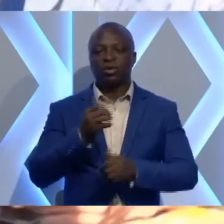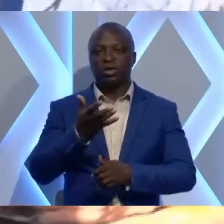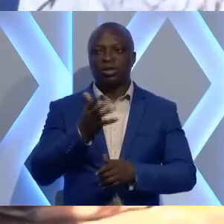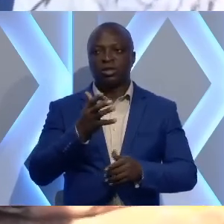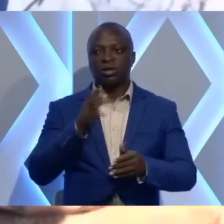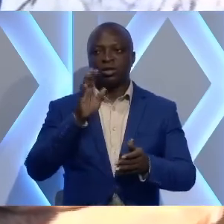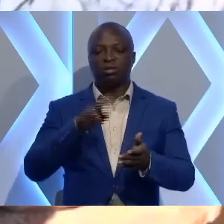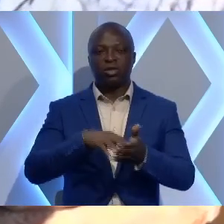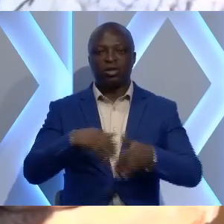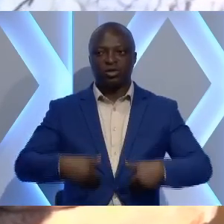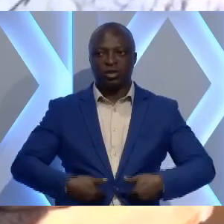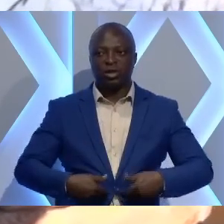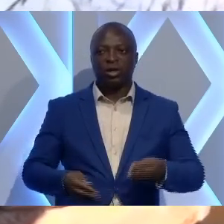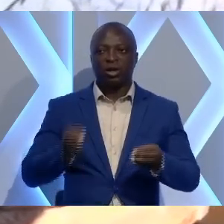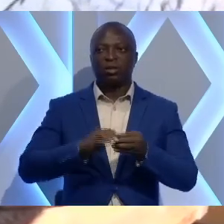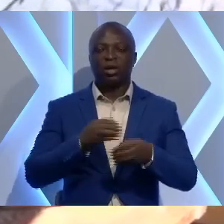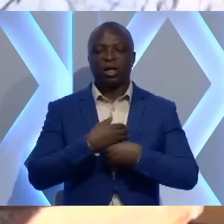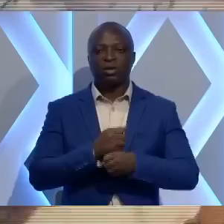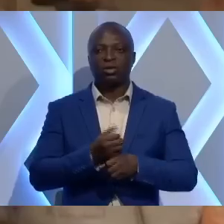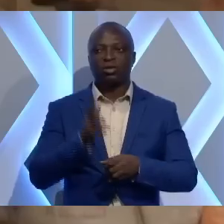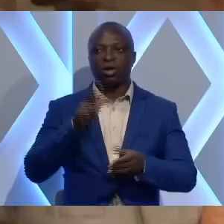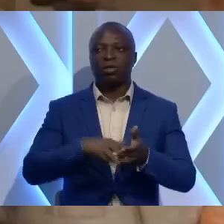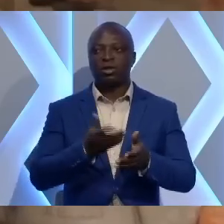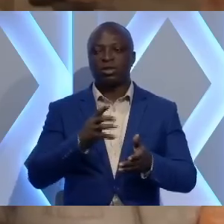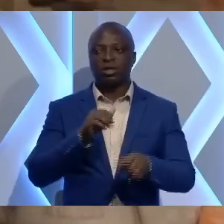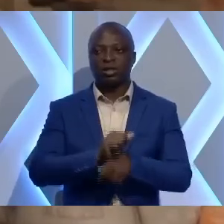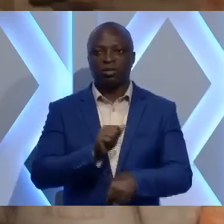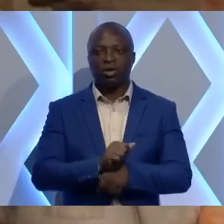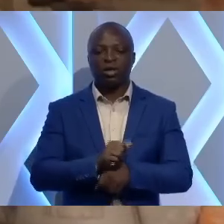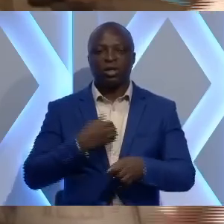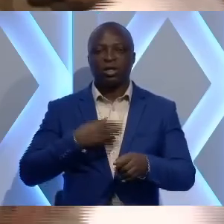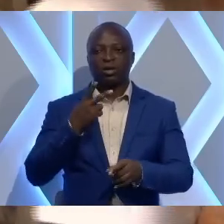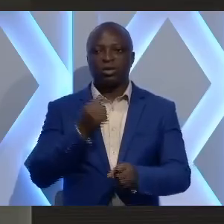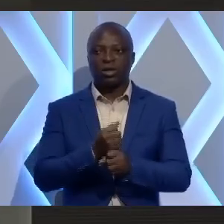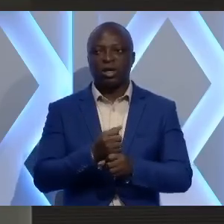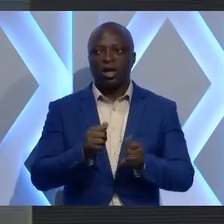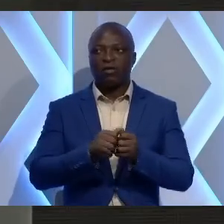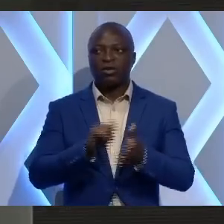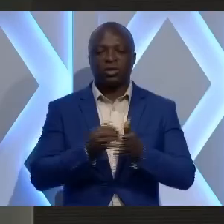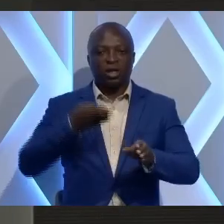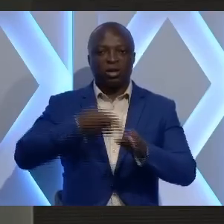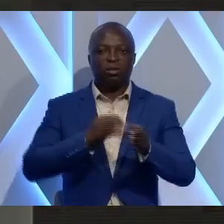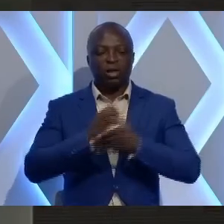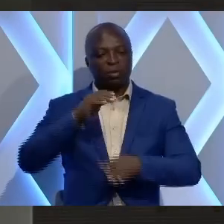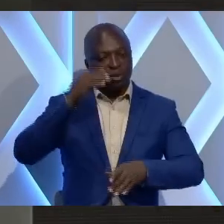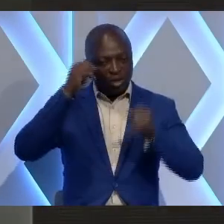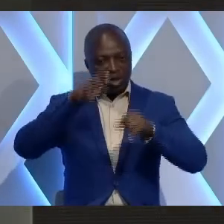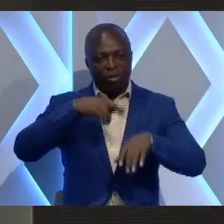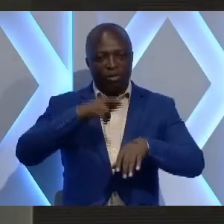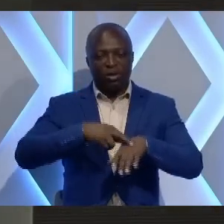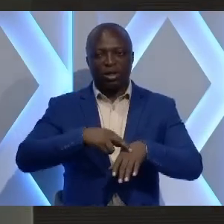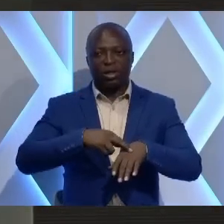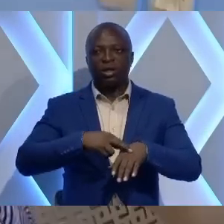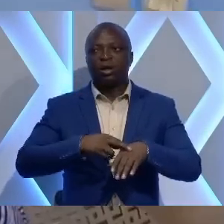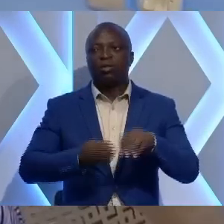et contribué à la création de 3500 emplois. Il y a deux ans, à la suite d'un engagement pris par le président de la République